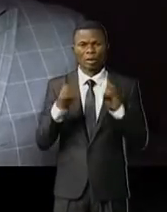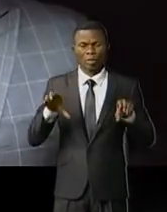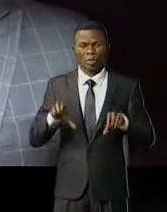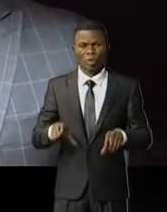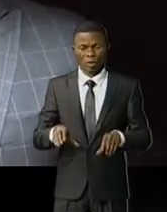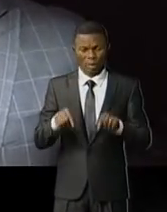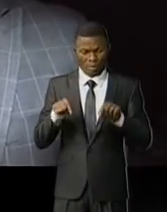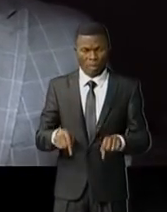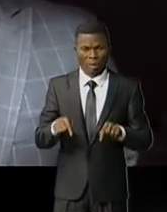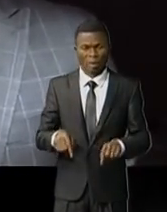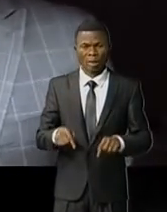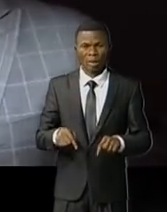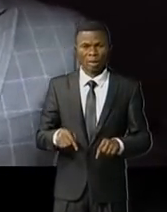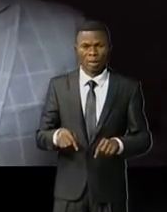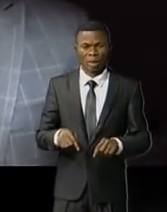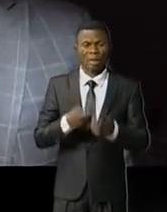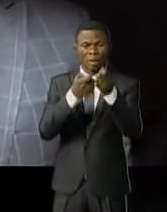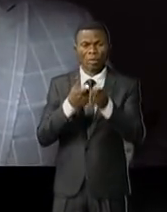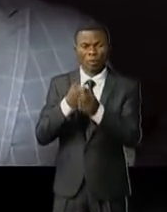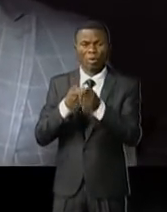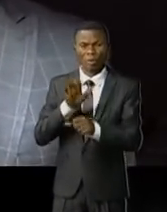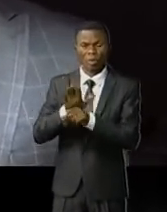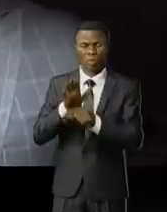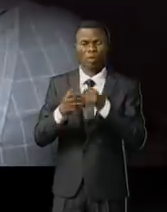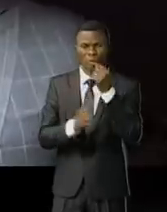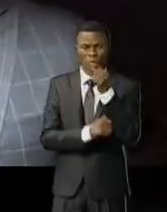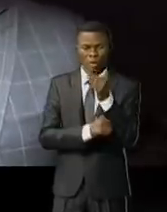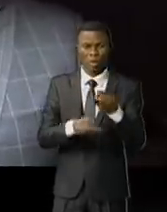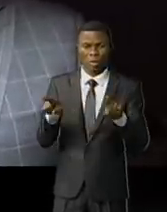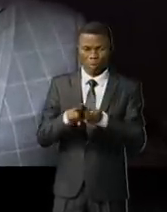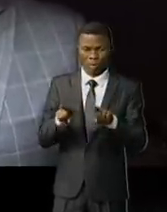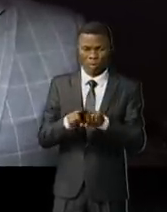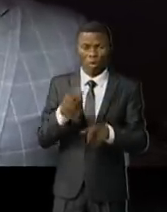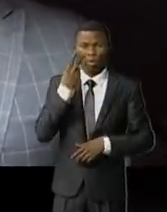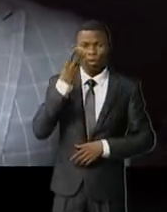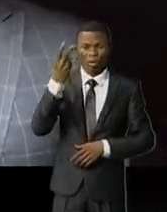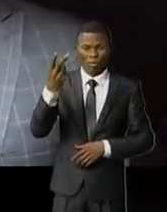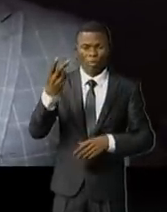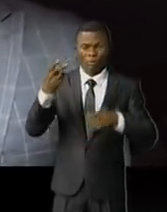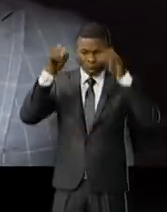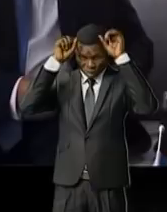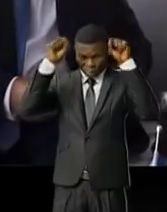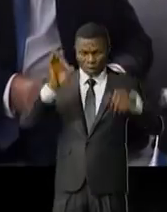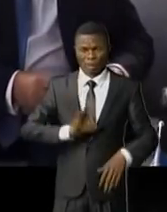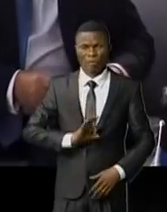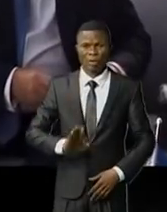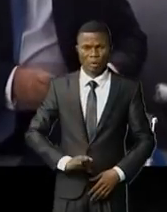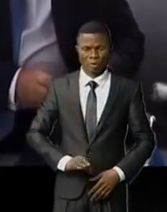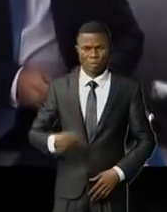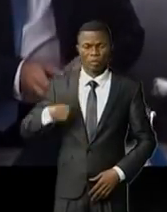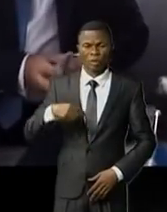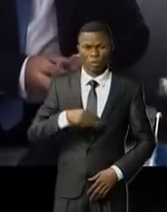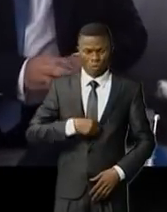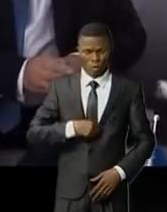ces derniers temps, ça attire, selon la vision du commandant suprême. Nous avons